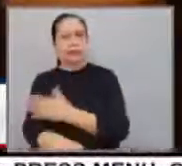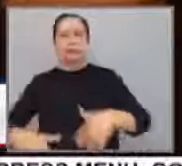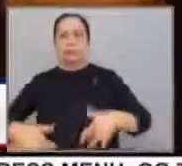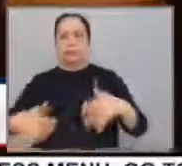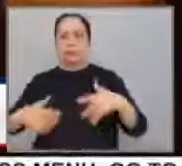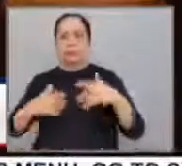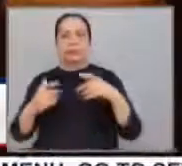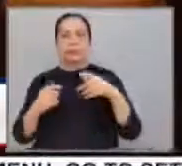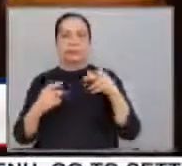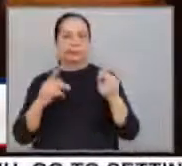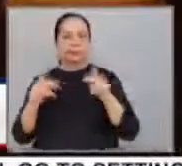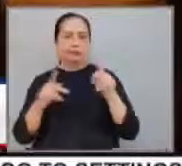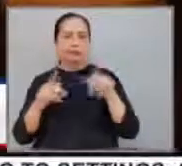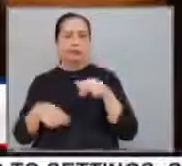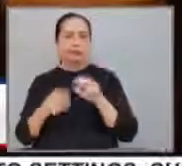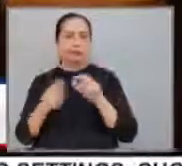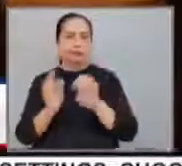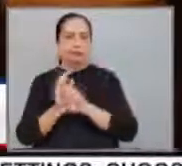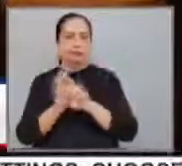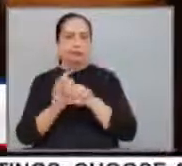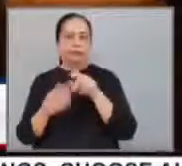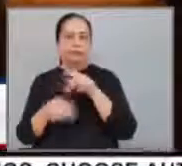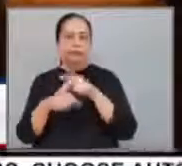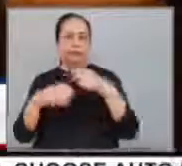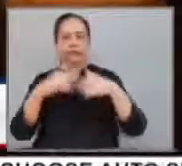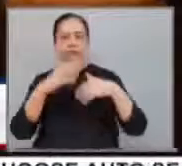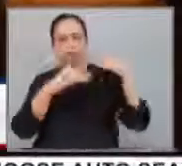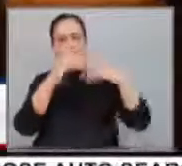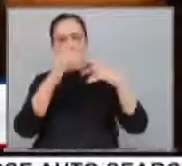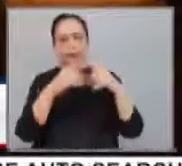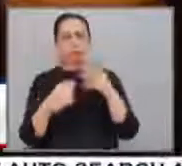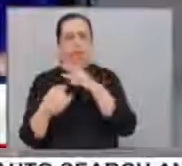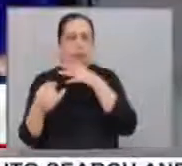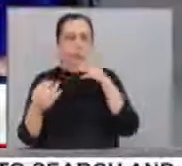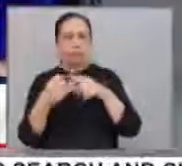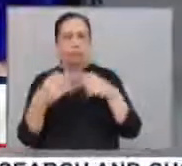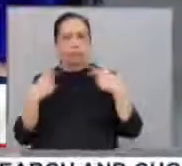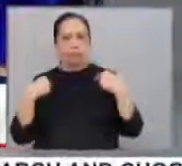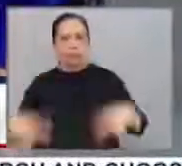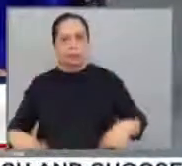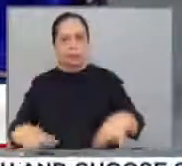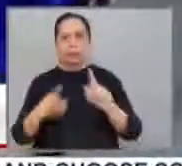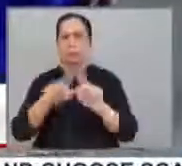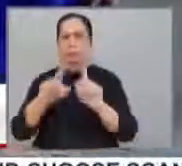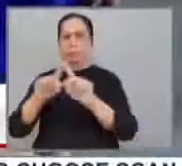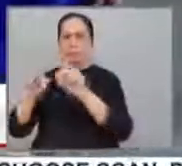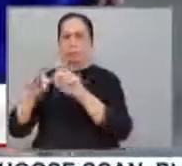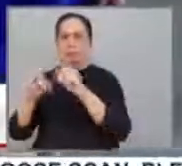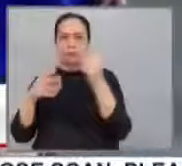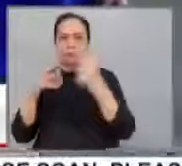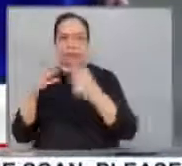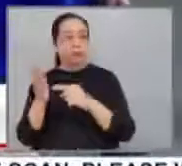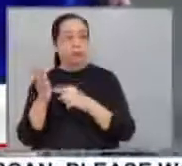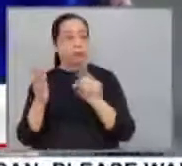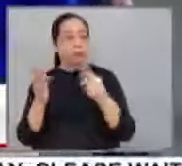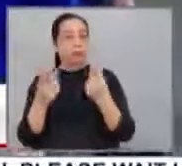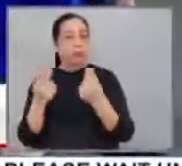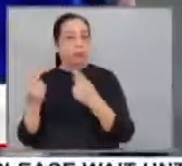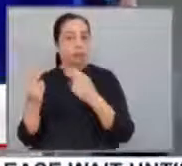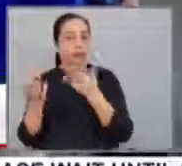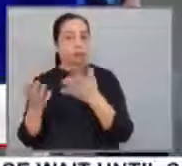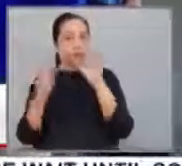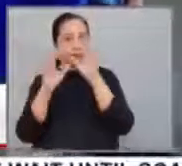Pilipinas, gaya ng mga programang pa-infrastruktura, agrikultura, kalusugan at marami pang iba. Ito man ang unang naging activity ng Pangulo,